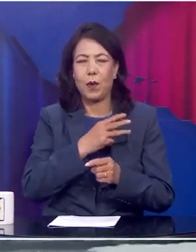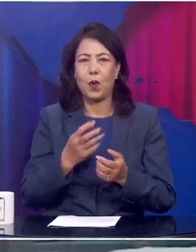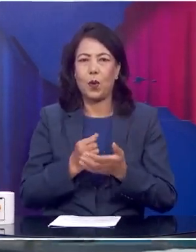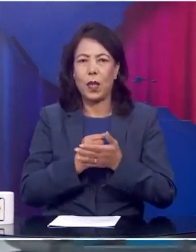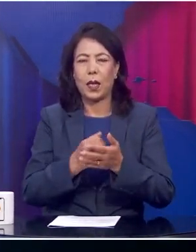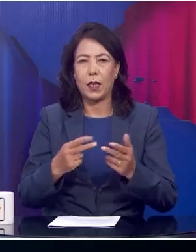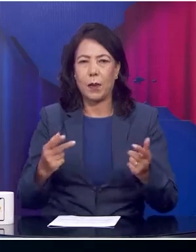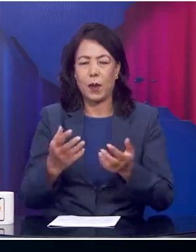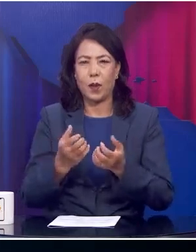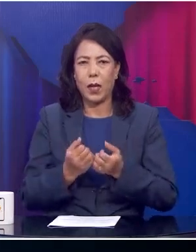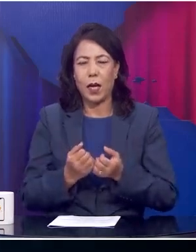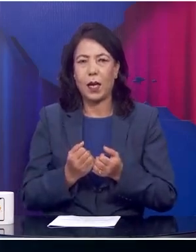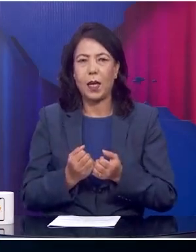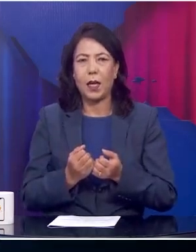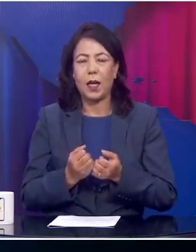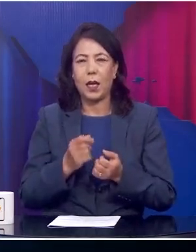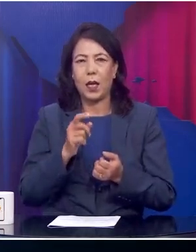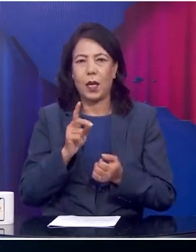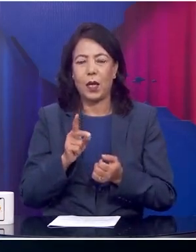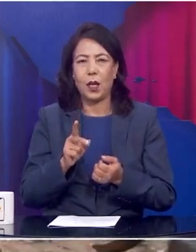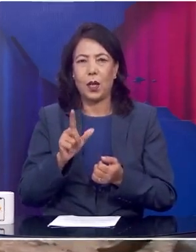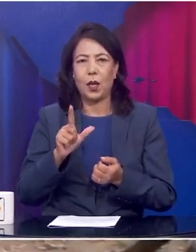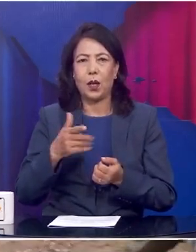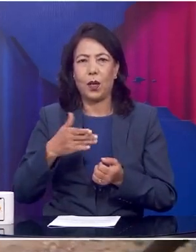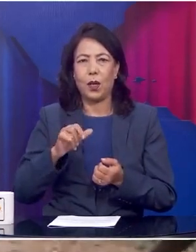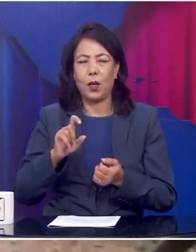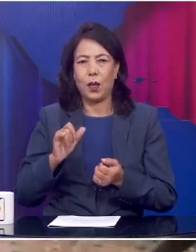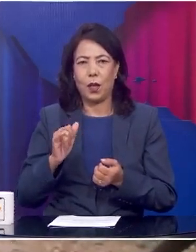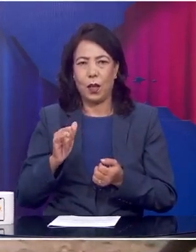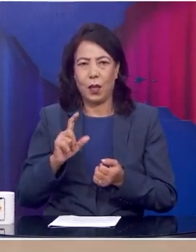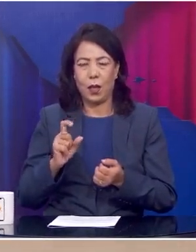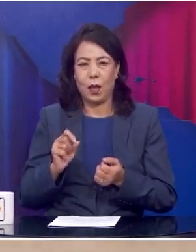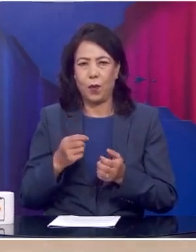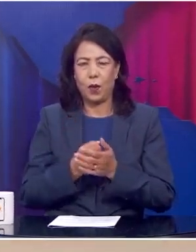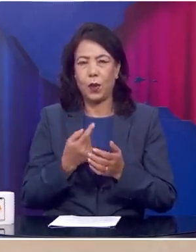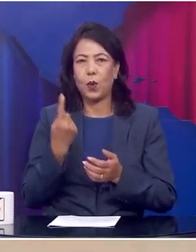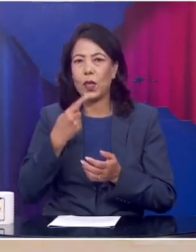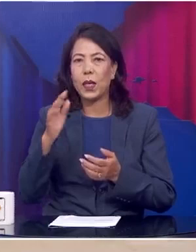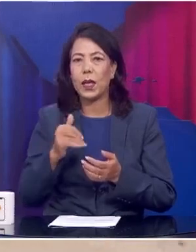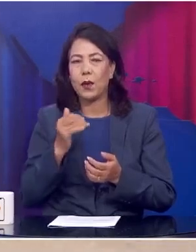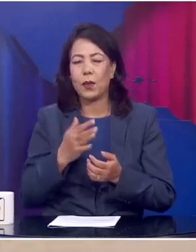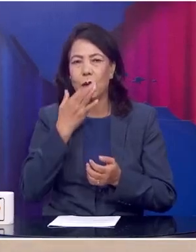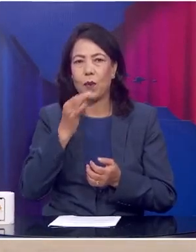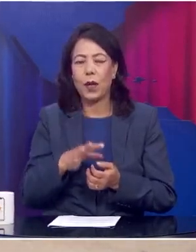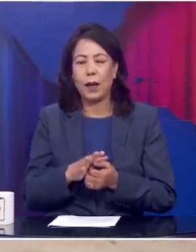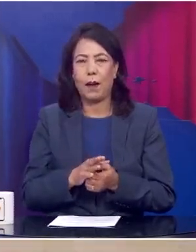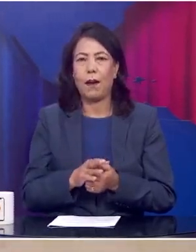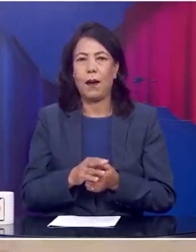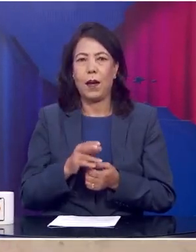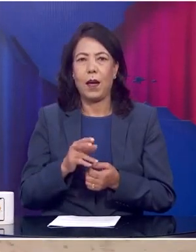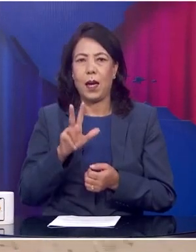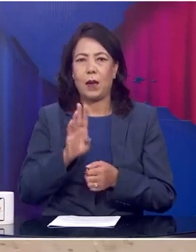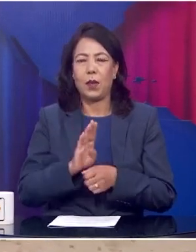बोकेर चाहिँ खलङ्गा पुग्नु भएको चाहिँ छ। कसले के लिएर आएको छ भन्ने एकिन चाहिँ